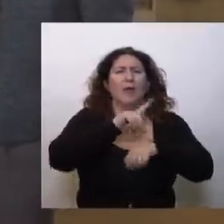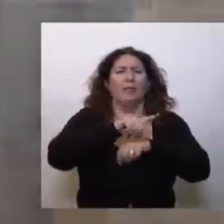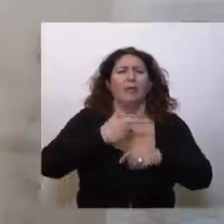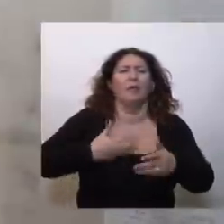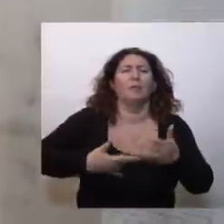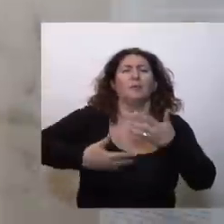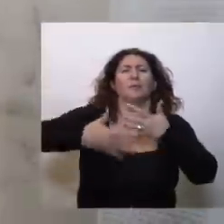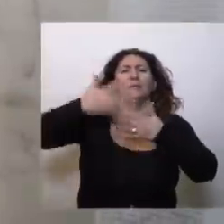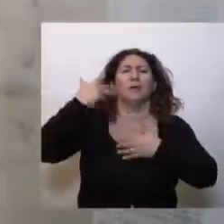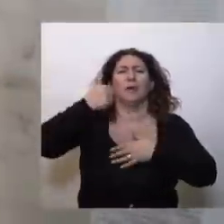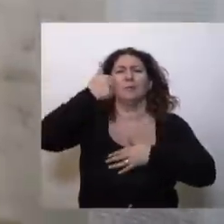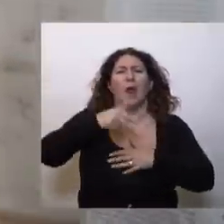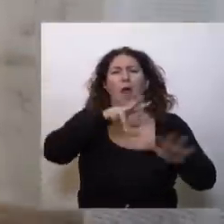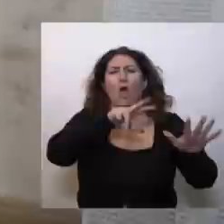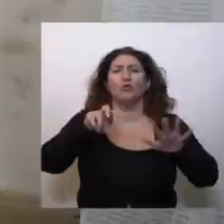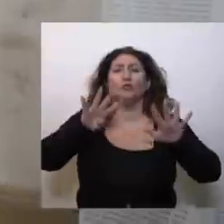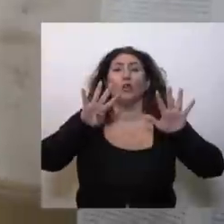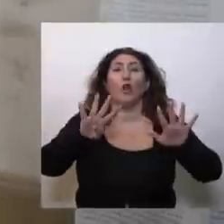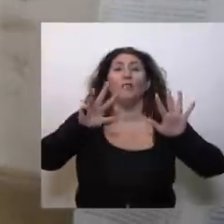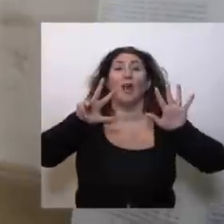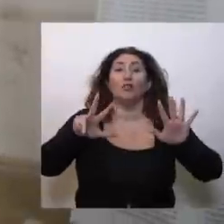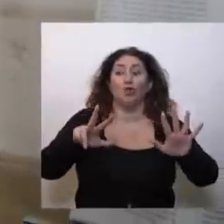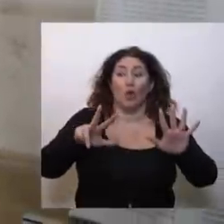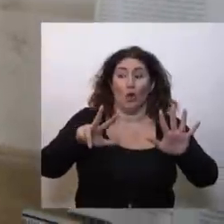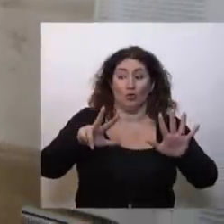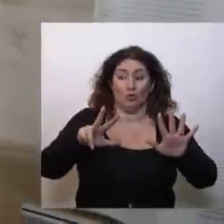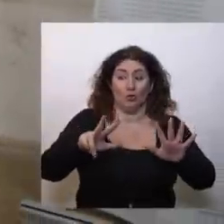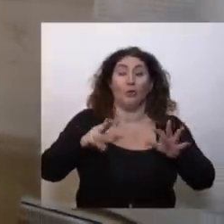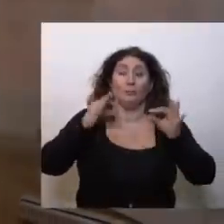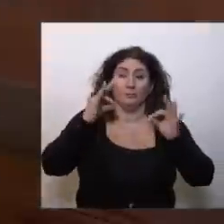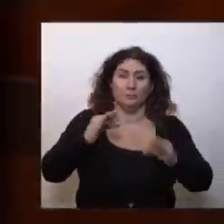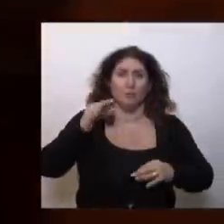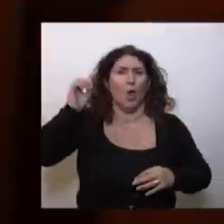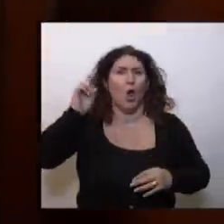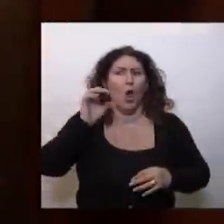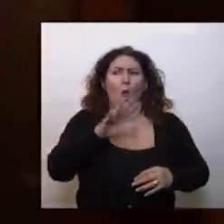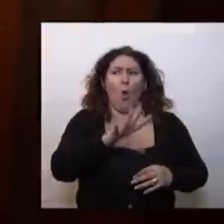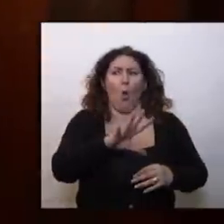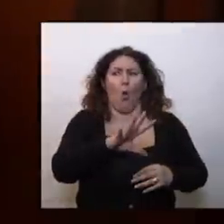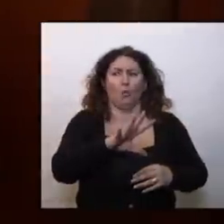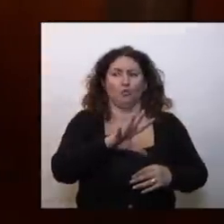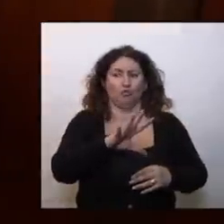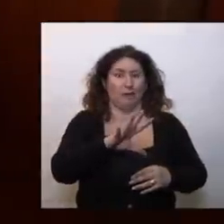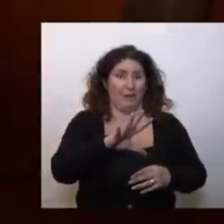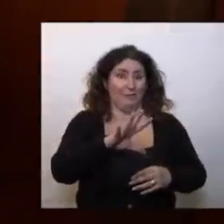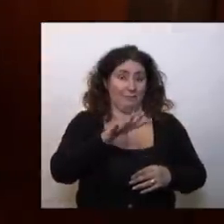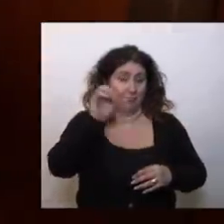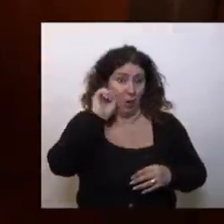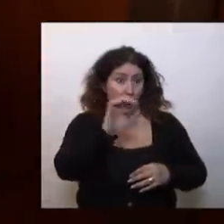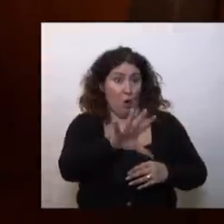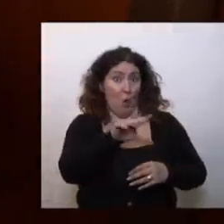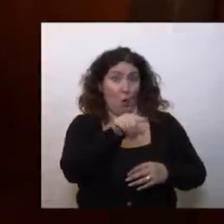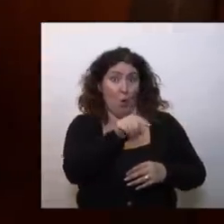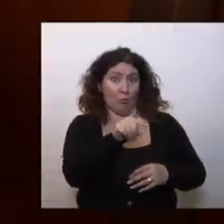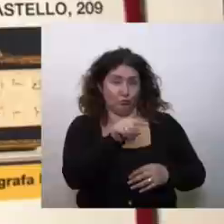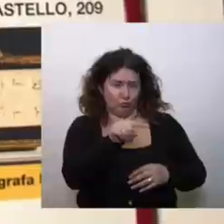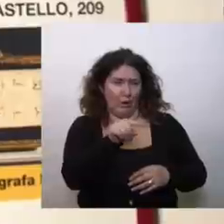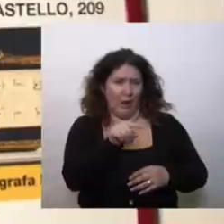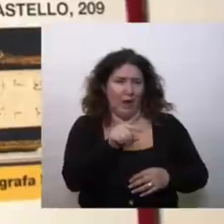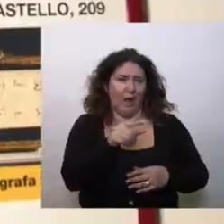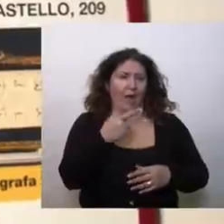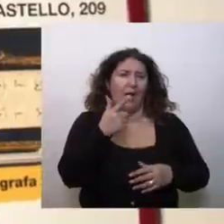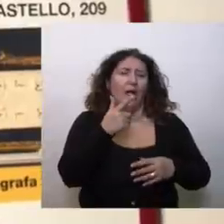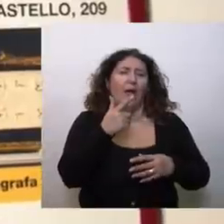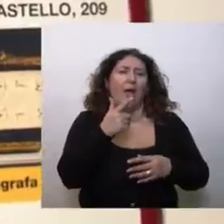al 1898, quando è stata proprio la luce, che non ha una sensibilità come ha